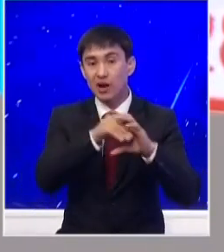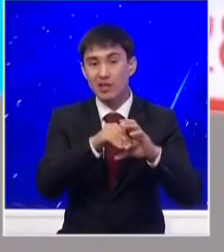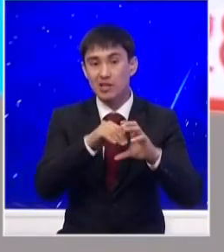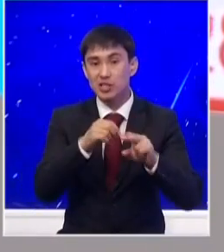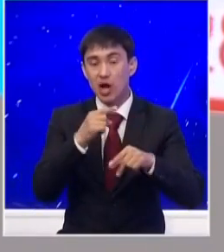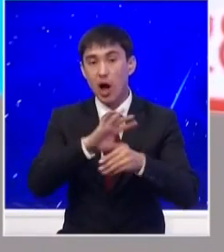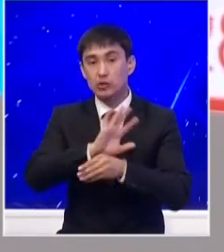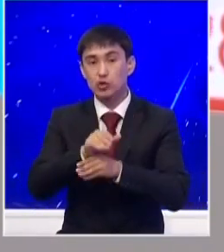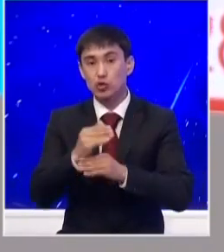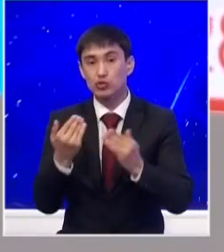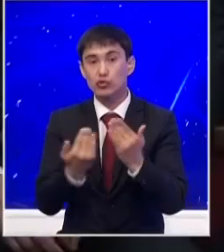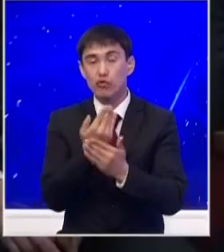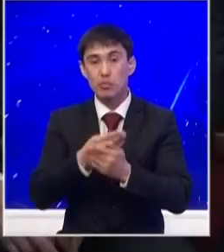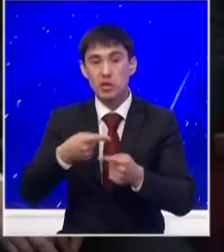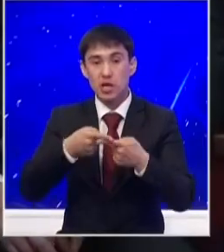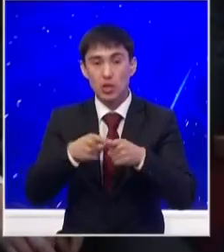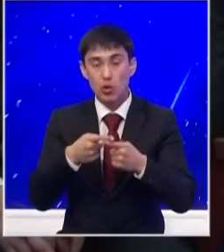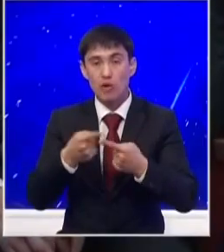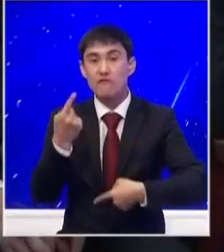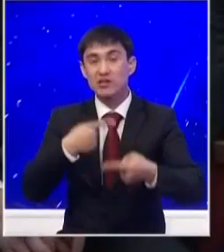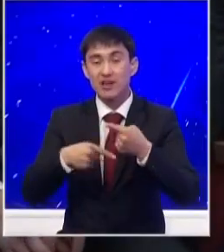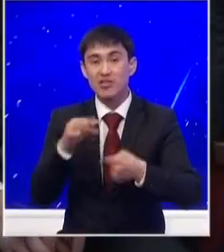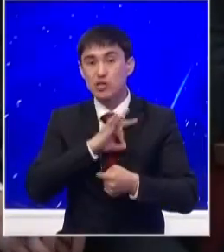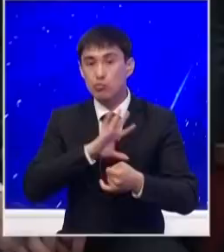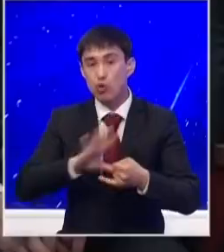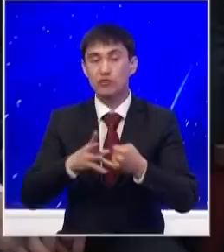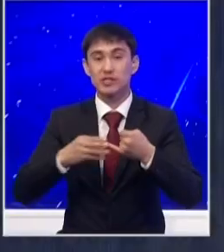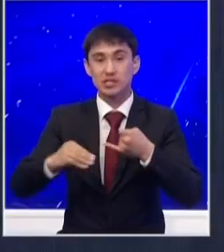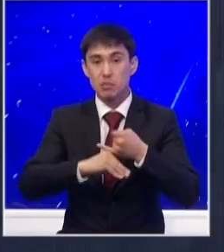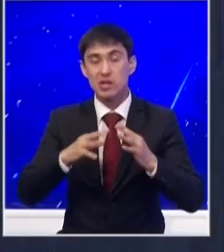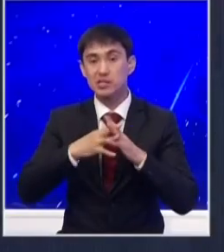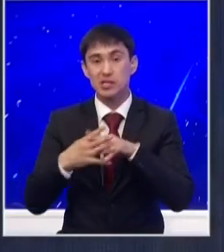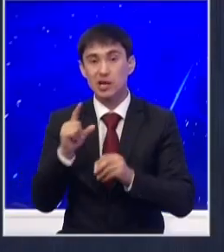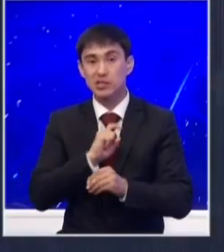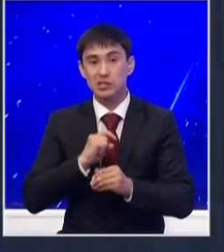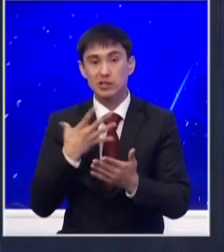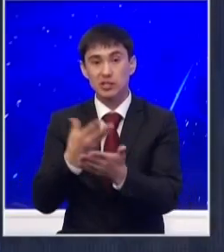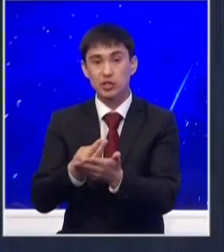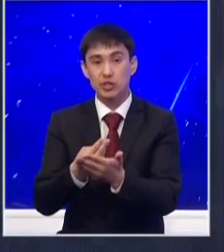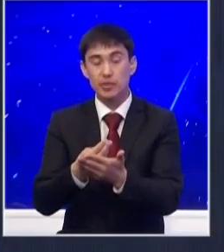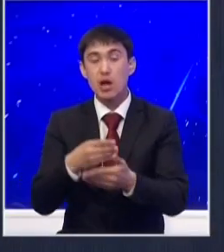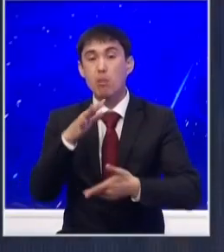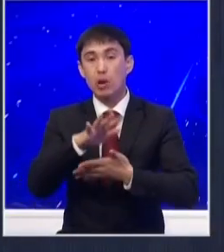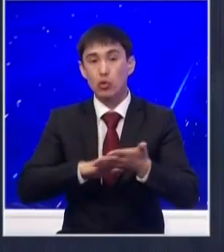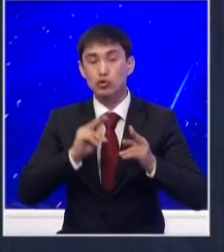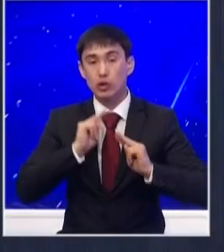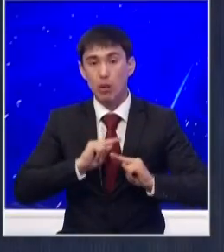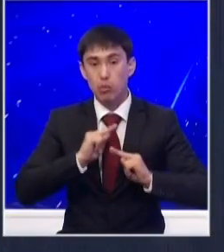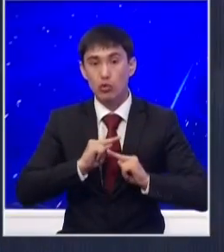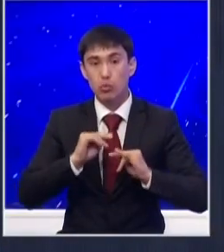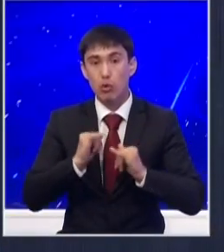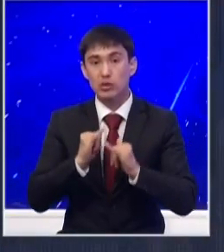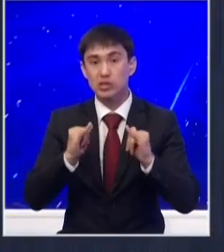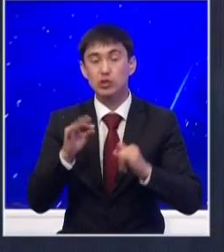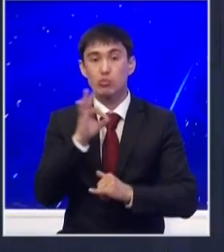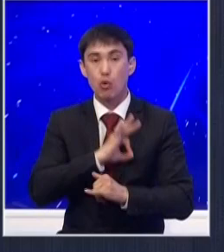оснащенных современными технологиями возврат неиспользуемых земель сельскохозяйственного назначения и продолжить работу по